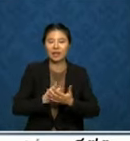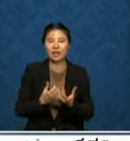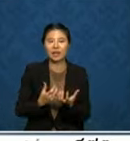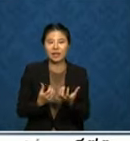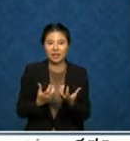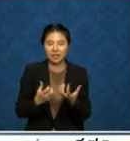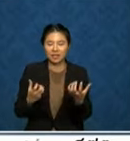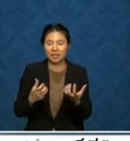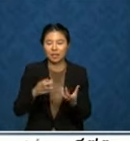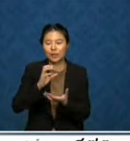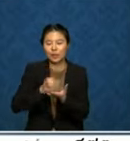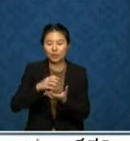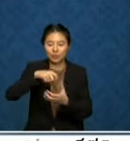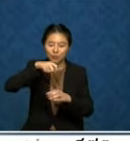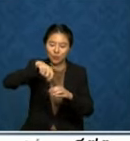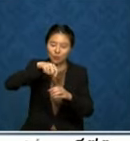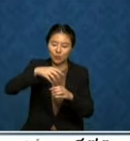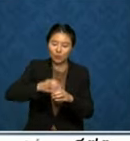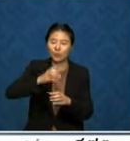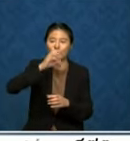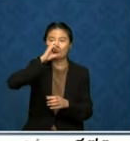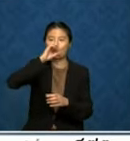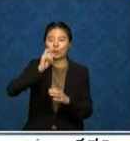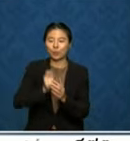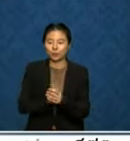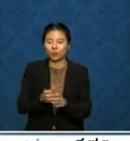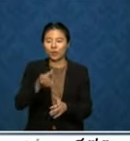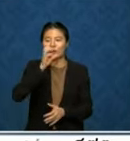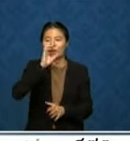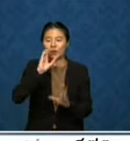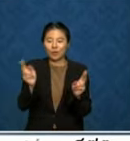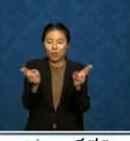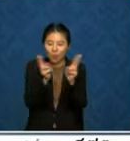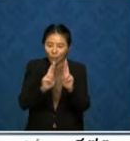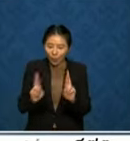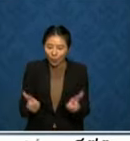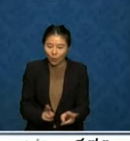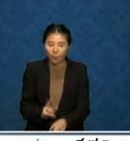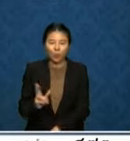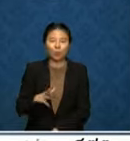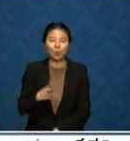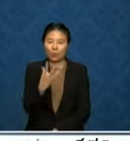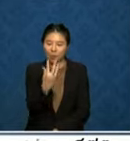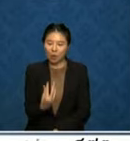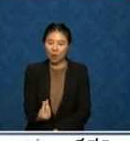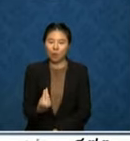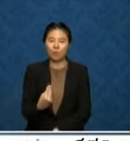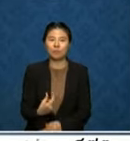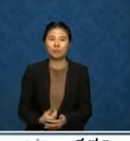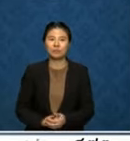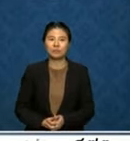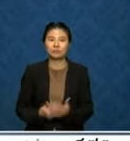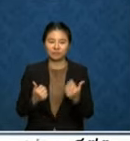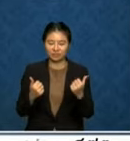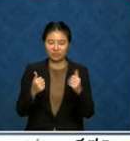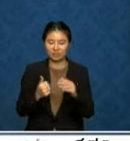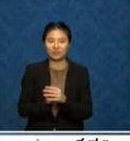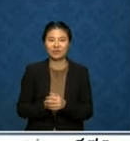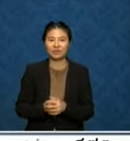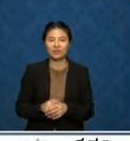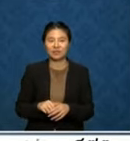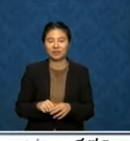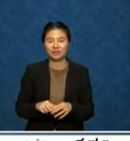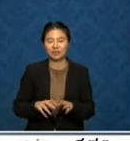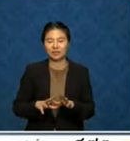อกว่าทานเข้าไปแล้วก็จะหุ่นสวยงามลดความอ้วนซึ่งตรงนี้เคยโดนอย.